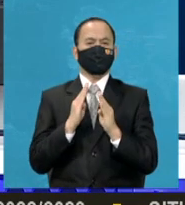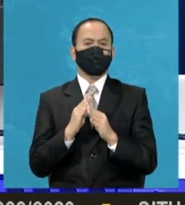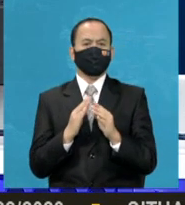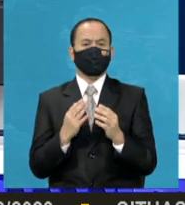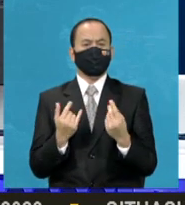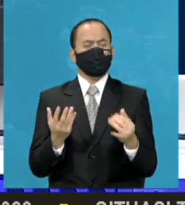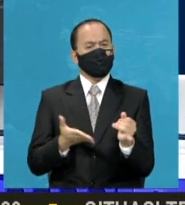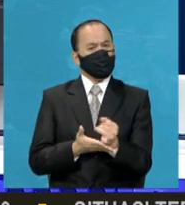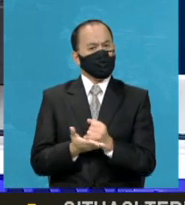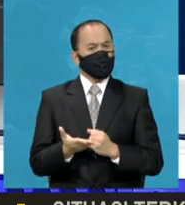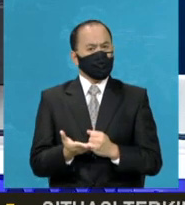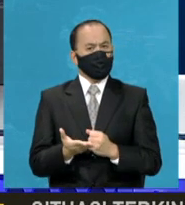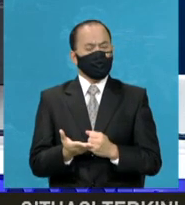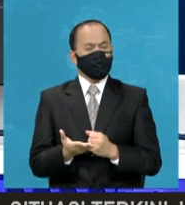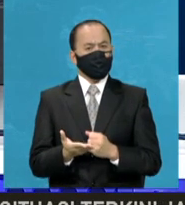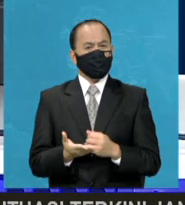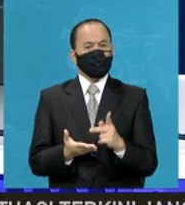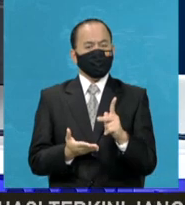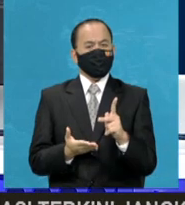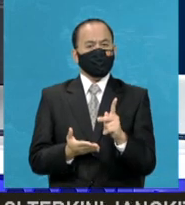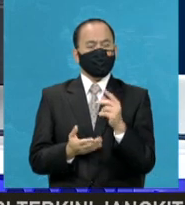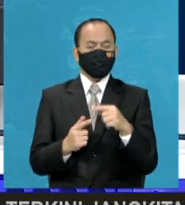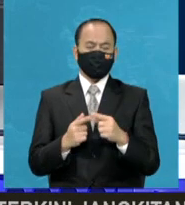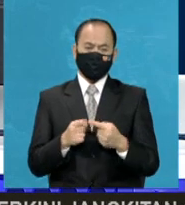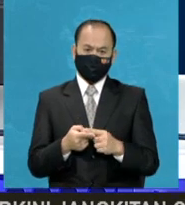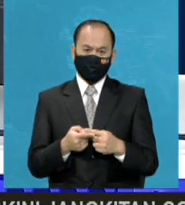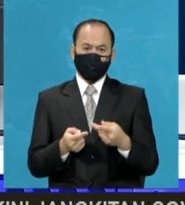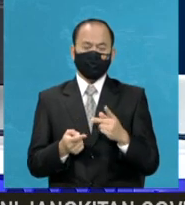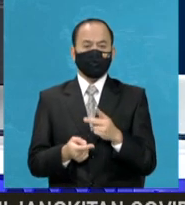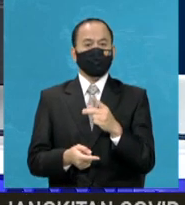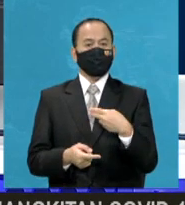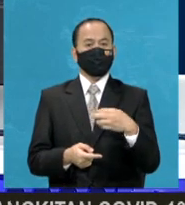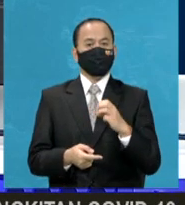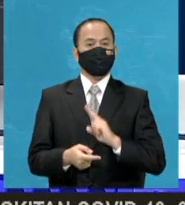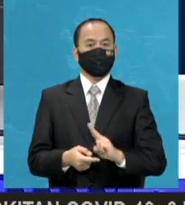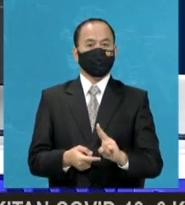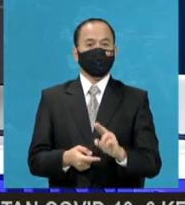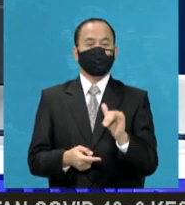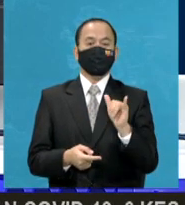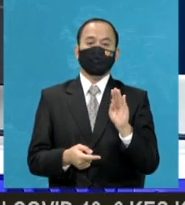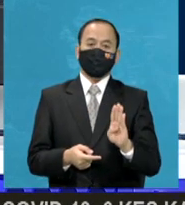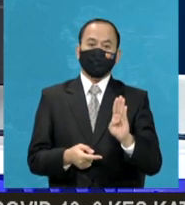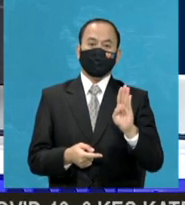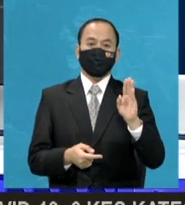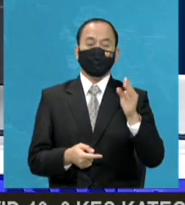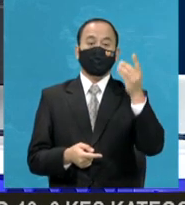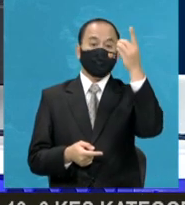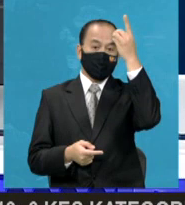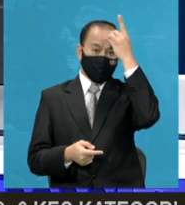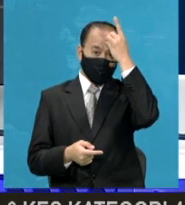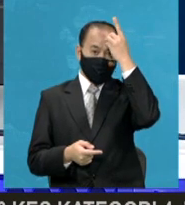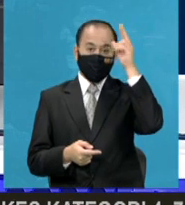beberapa isu berkaitan Kementerian hal ehwal agama yang berformat pehin udana Fatim dataproc Istri Setia